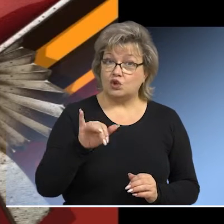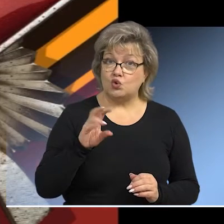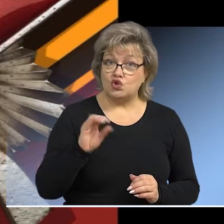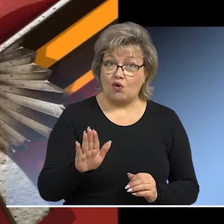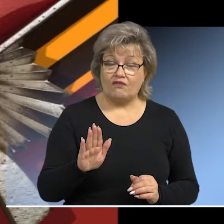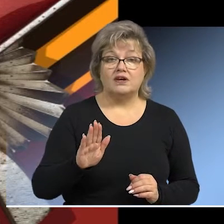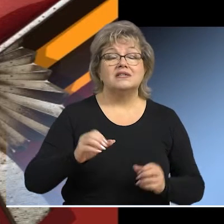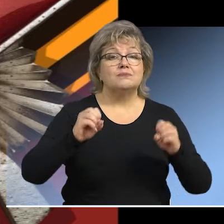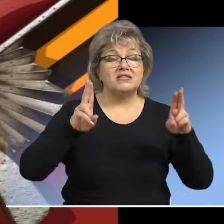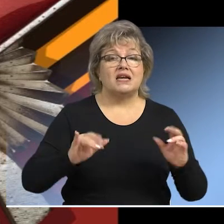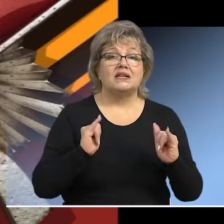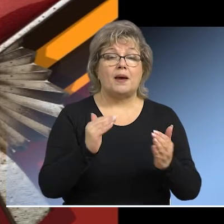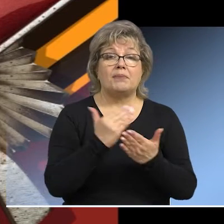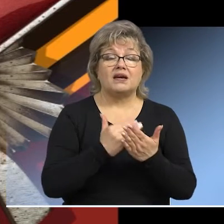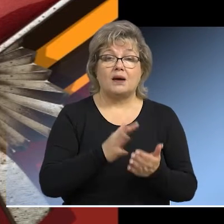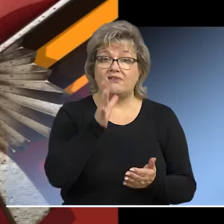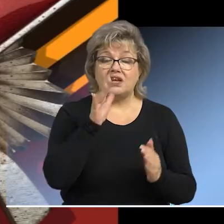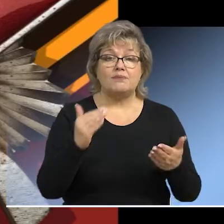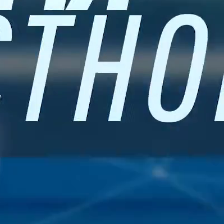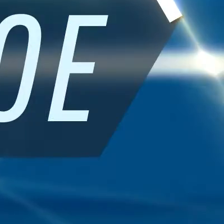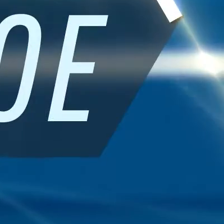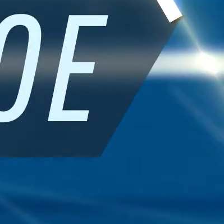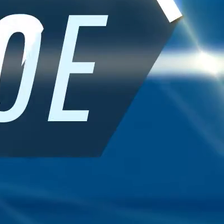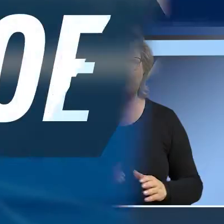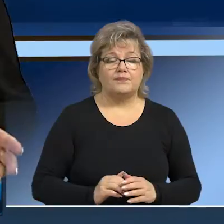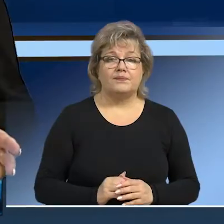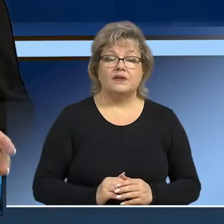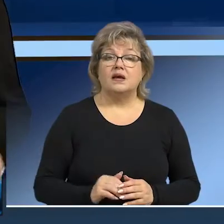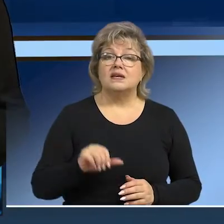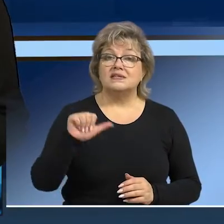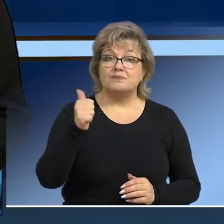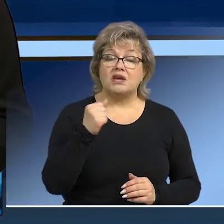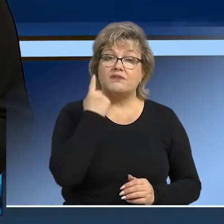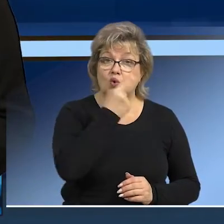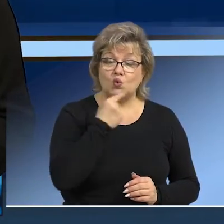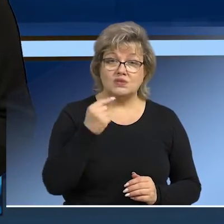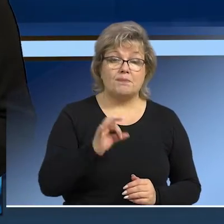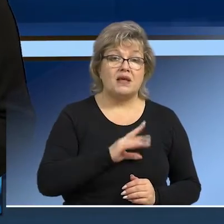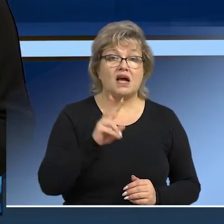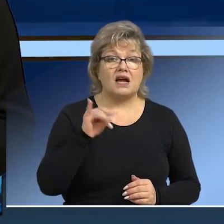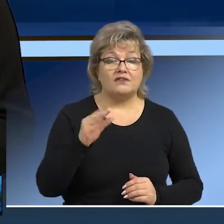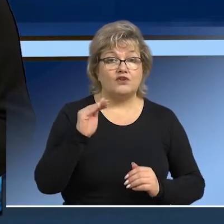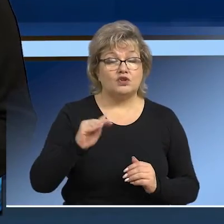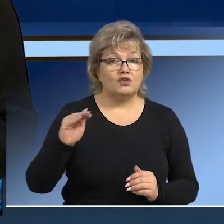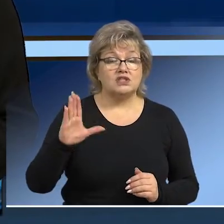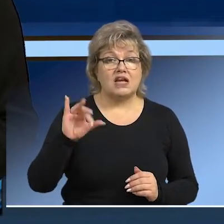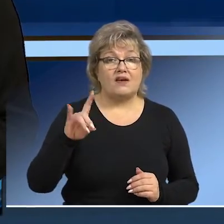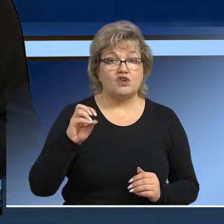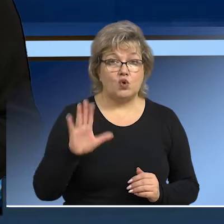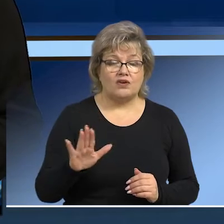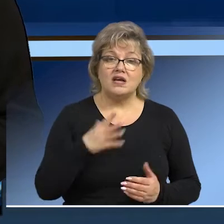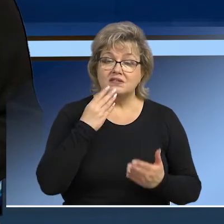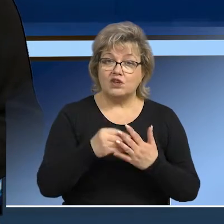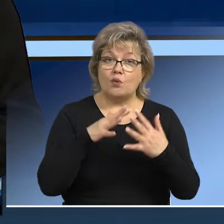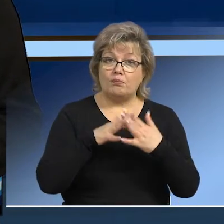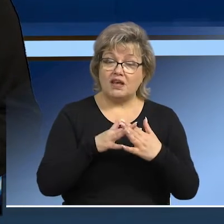Лунев, Александр Гайко, специально для программы «Время местное». Из первых уст. Белоколитвинец Петр Федорович Соловьев